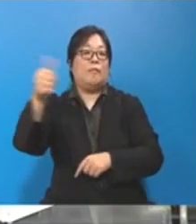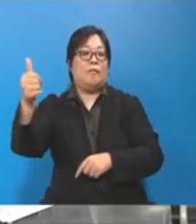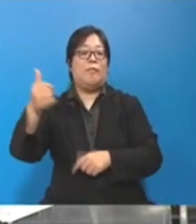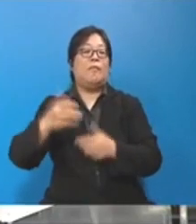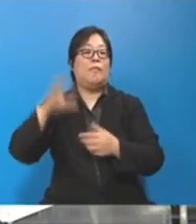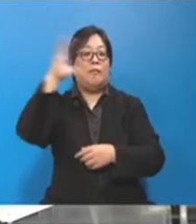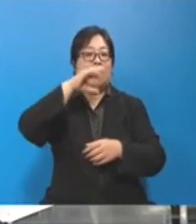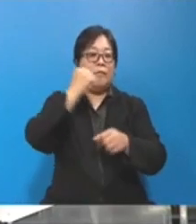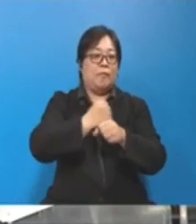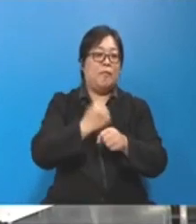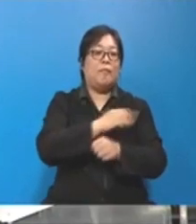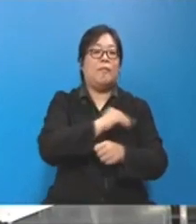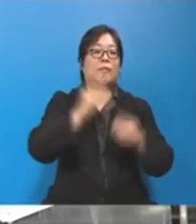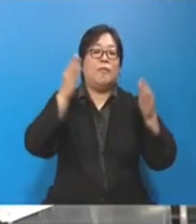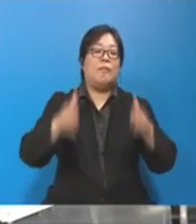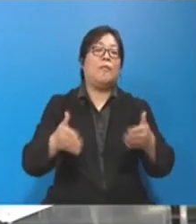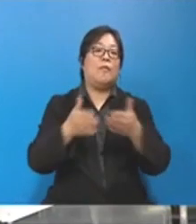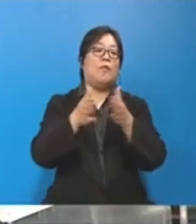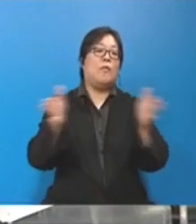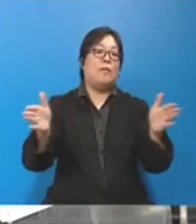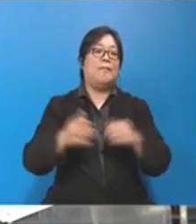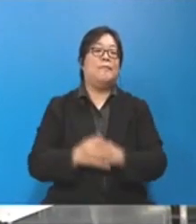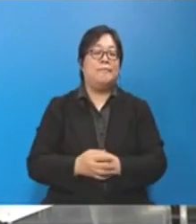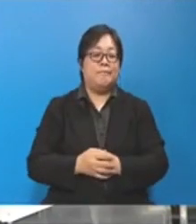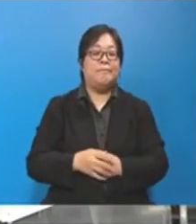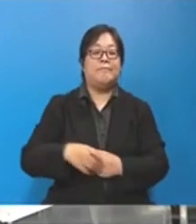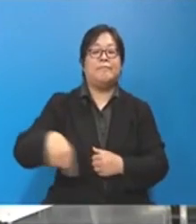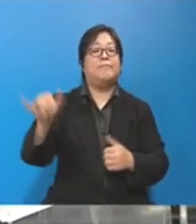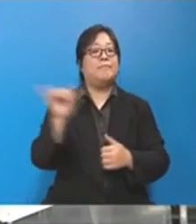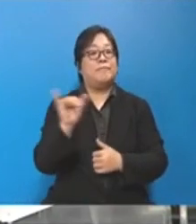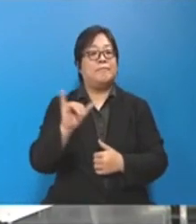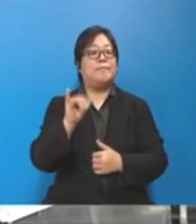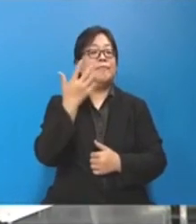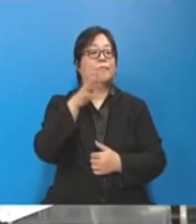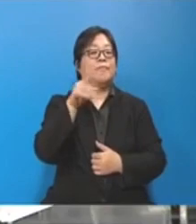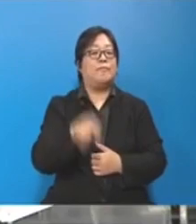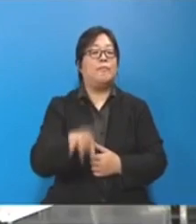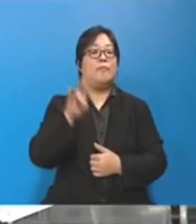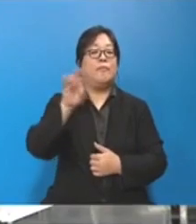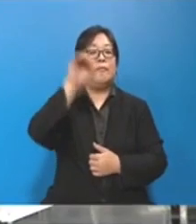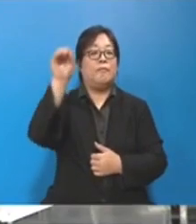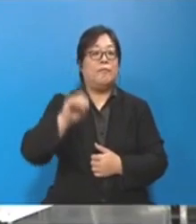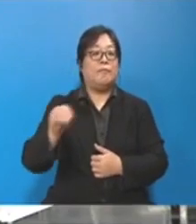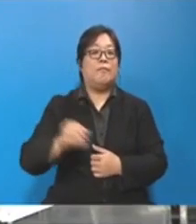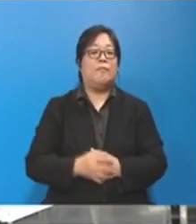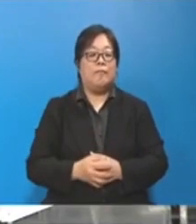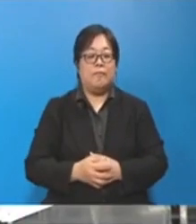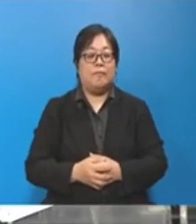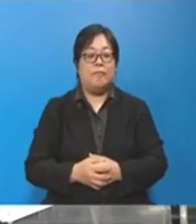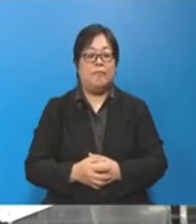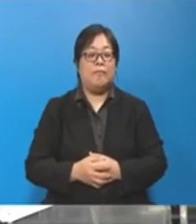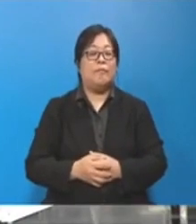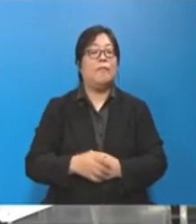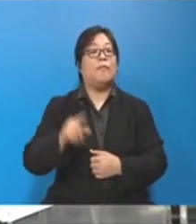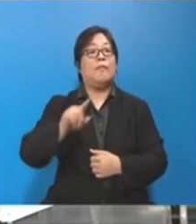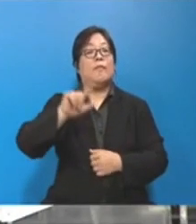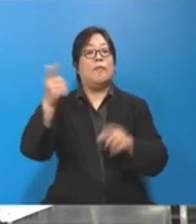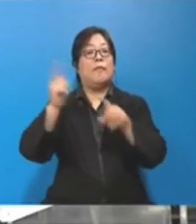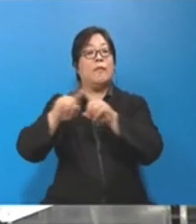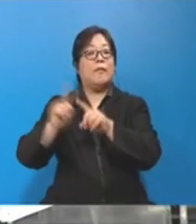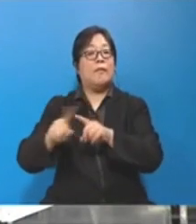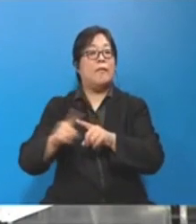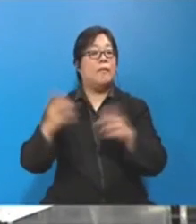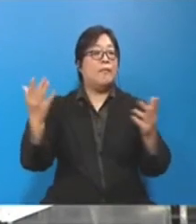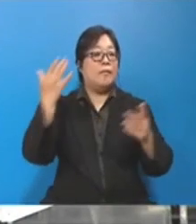pencari kerja dan orang awam yang mana bersamaan dengan 15700 unsur-unsur lain yang kita